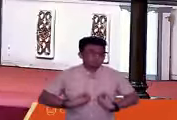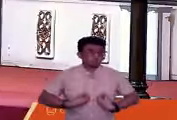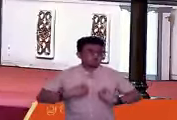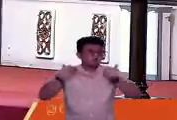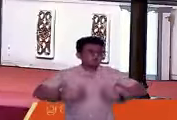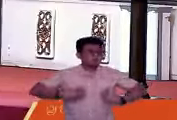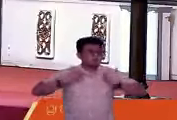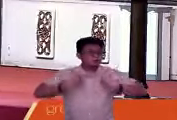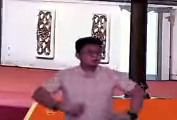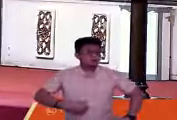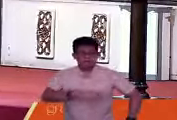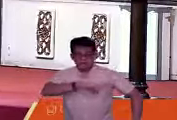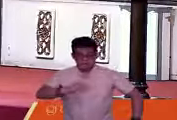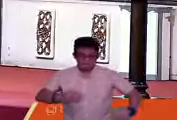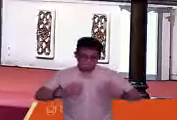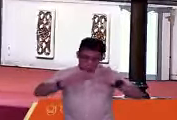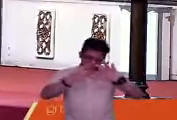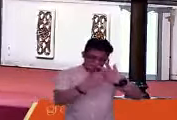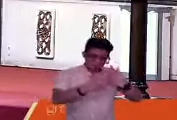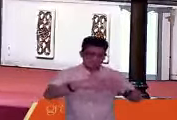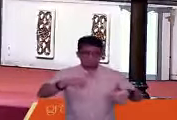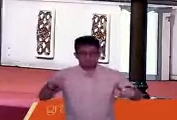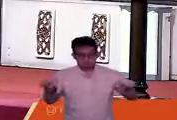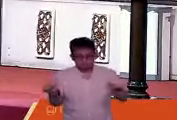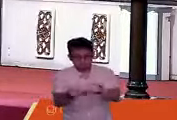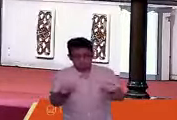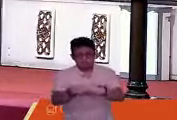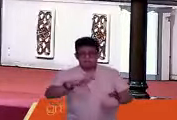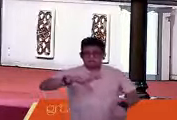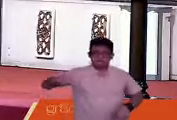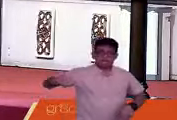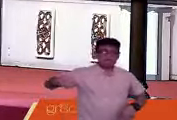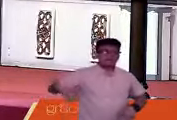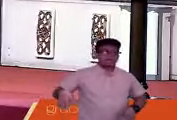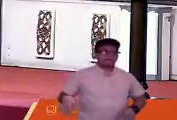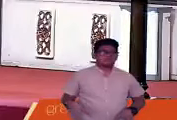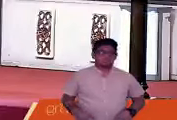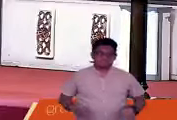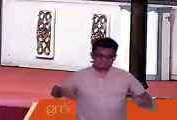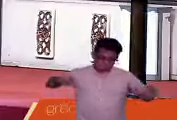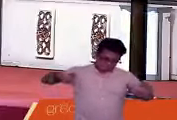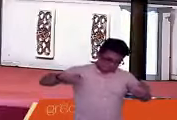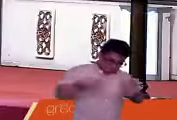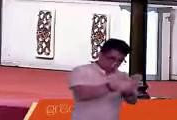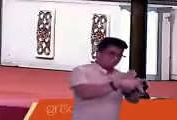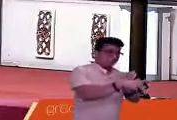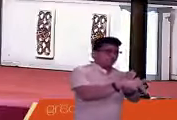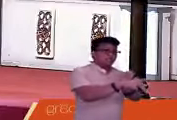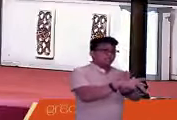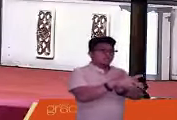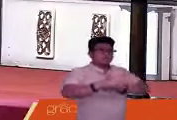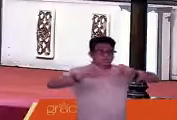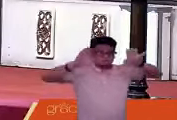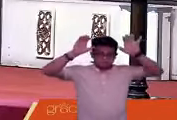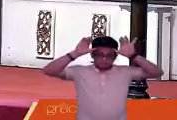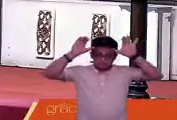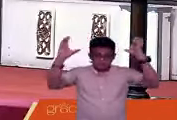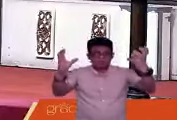na ka, gutumon ka pa. Gigutom tao eh. Mauna nga, kitang mga luwas, kinahanglan mo kaunta.